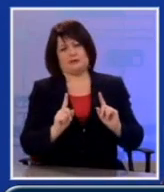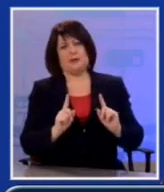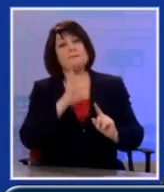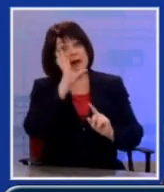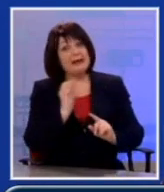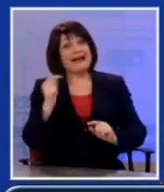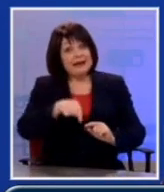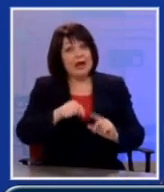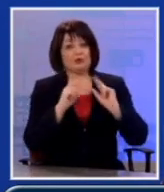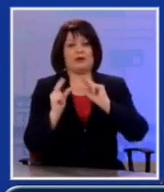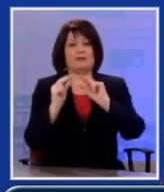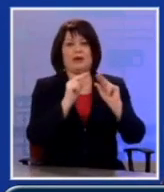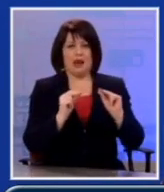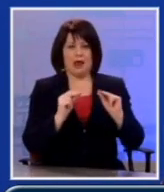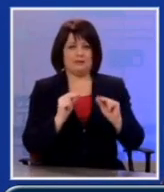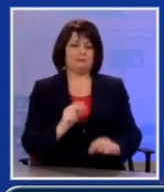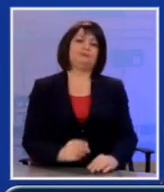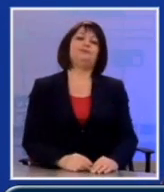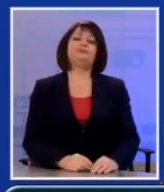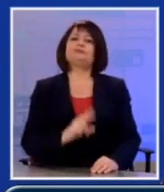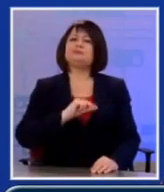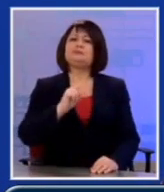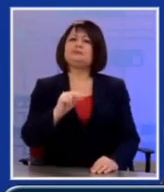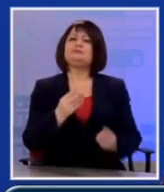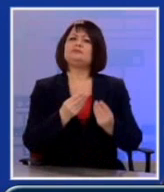Στο ίδιο πνεύμα θα σας πω μία